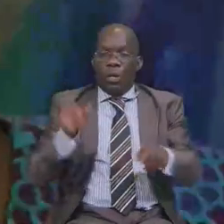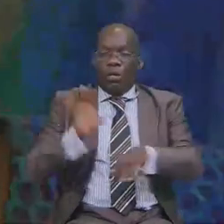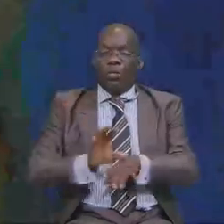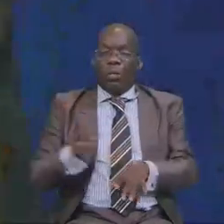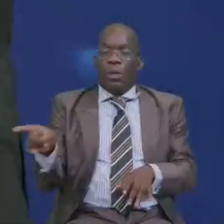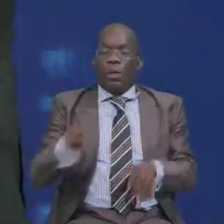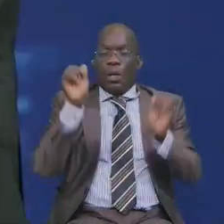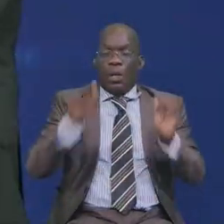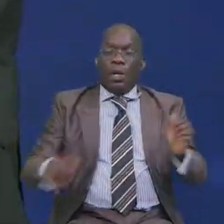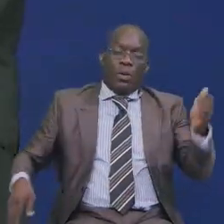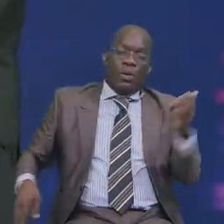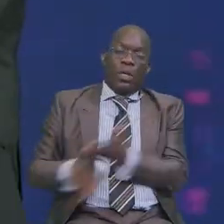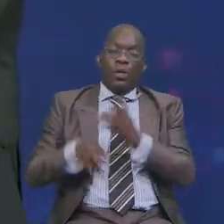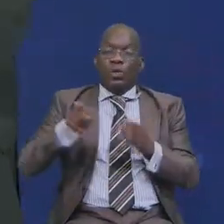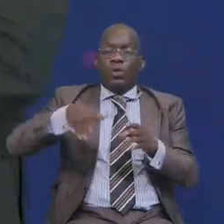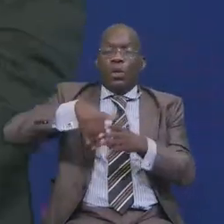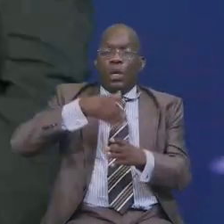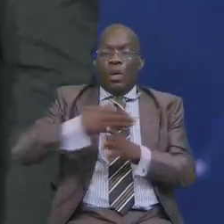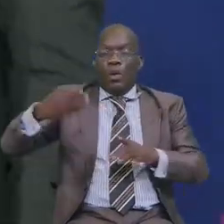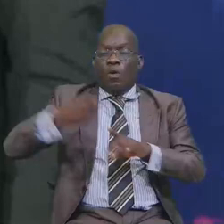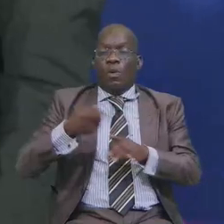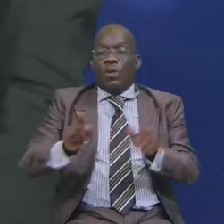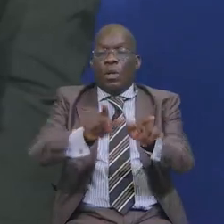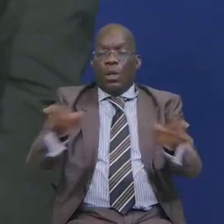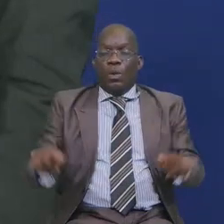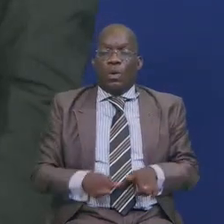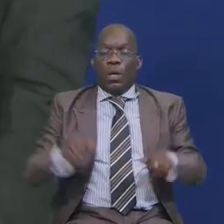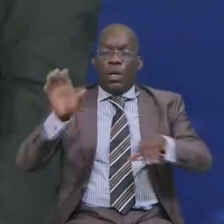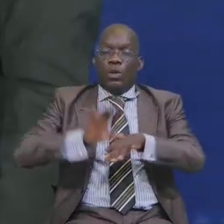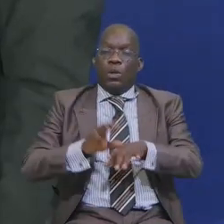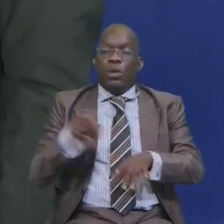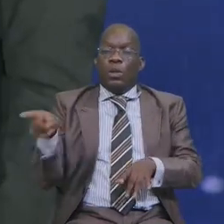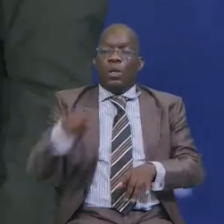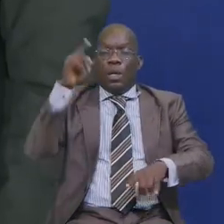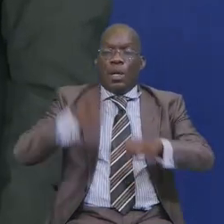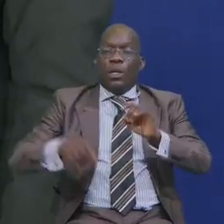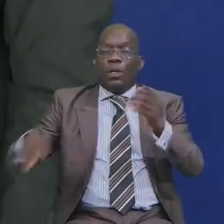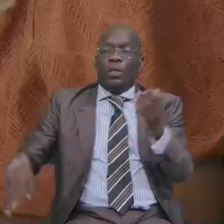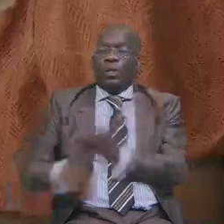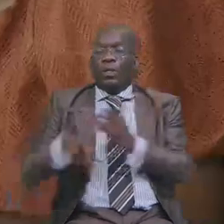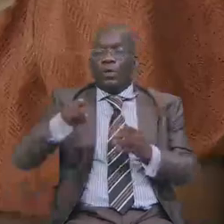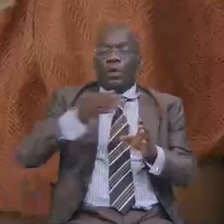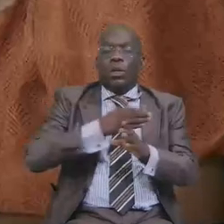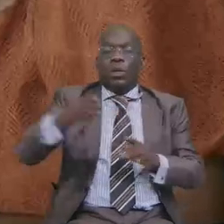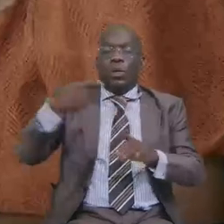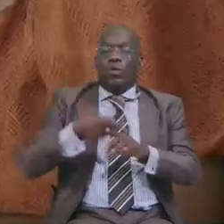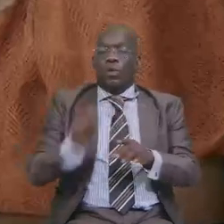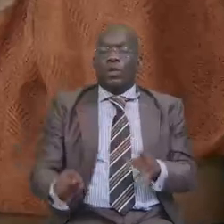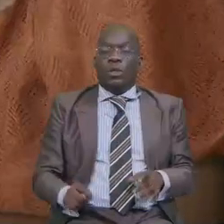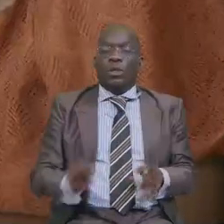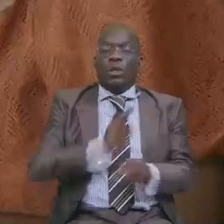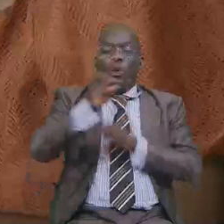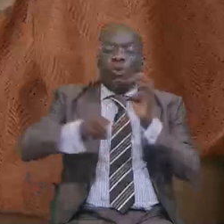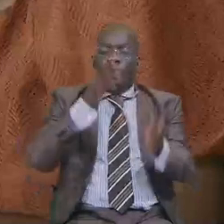Et on peut te chasser de l'église locale, mais on ne peut pas te chasser de l'église invisible, universelle. Un